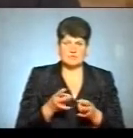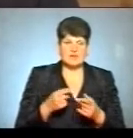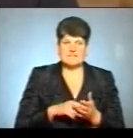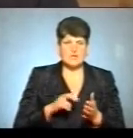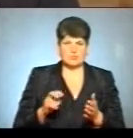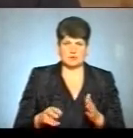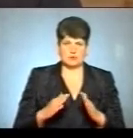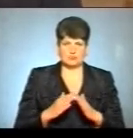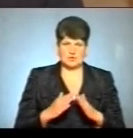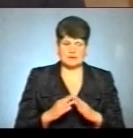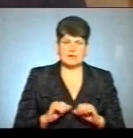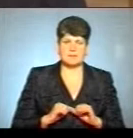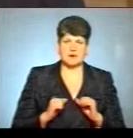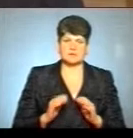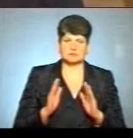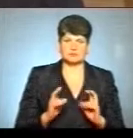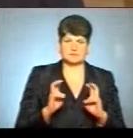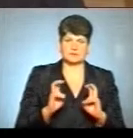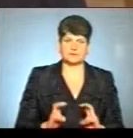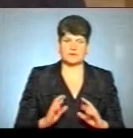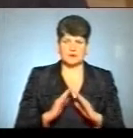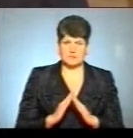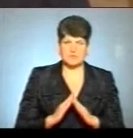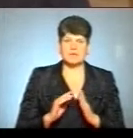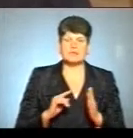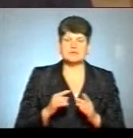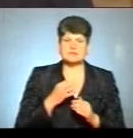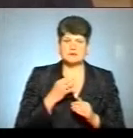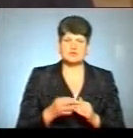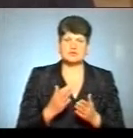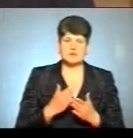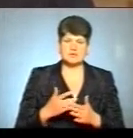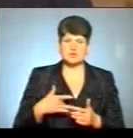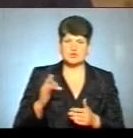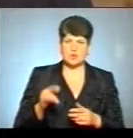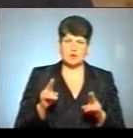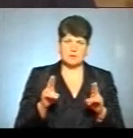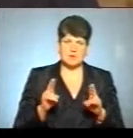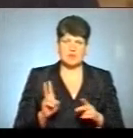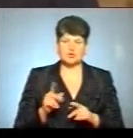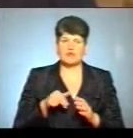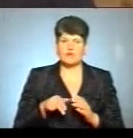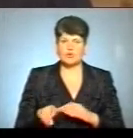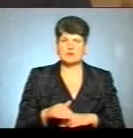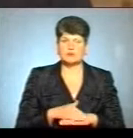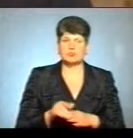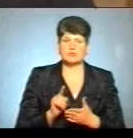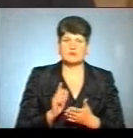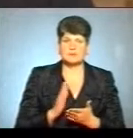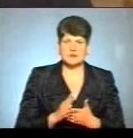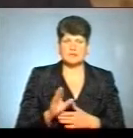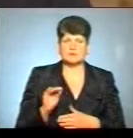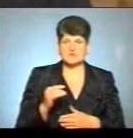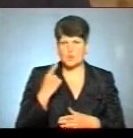будинку, намагатися перебувати вдома. Плюс нагадаю, що є жорсткі правила карантину, які прийняті. Це ті, хто виходить на вулицю, мають собі мати посвідчення